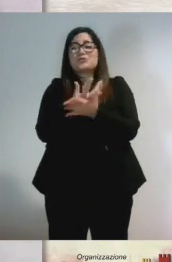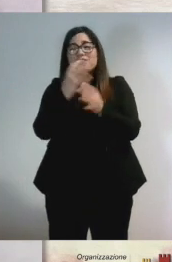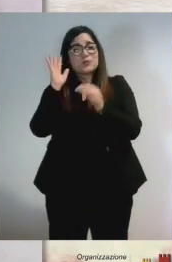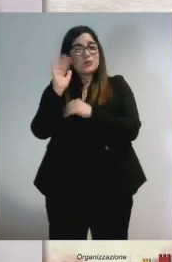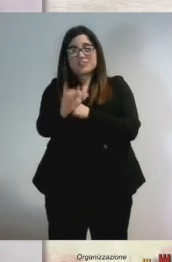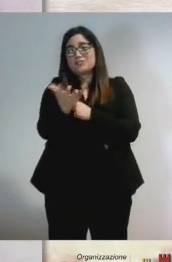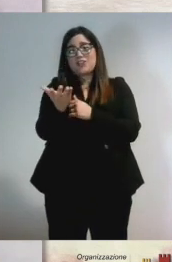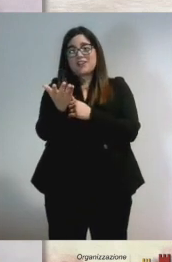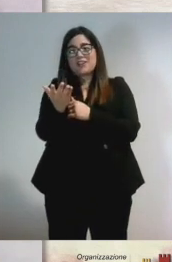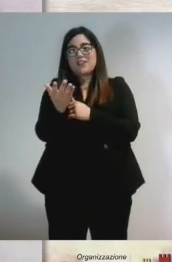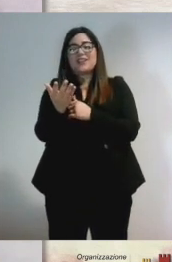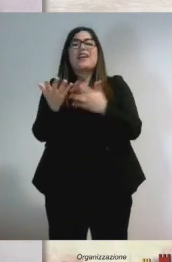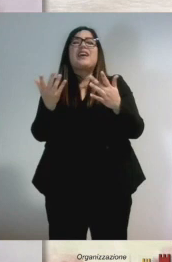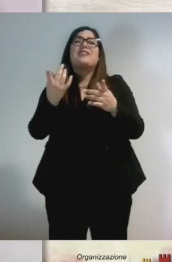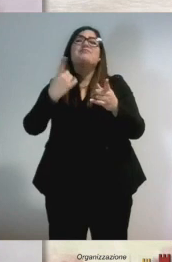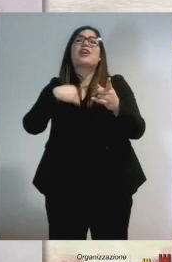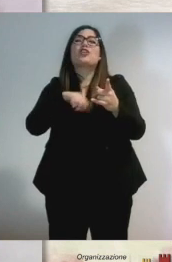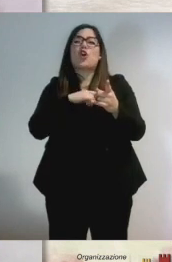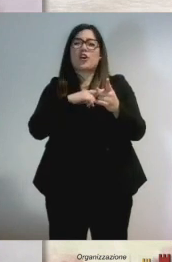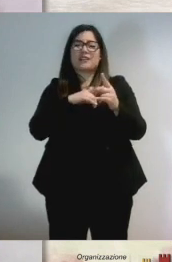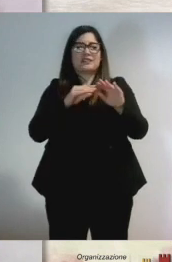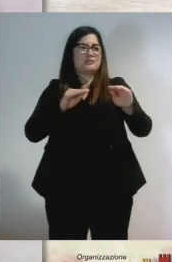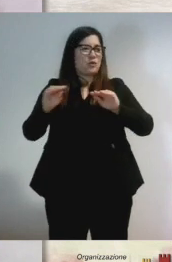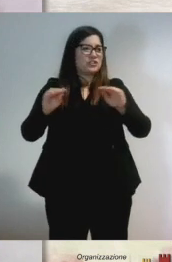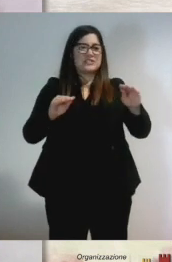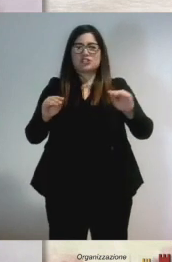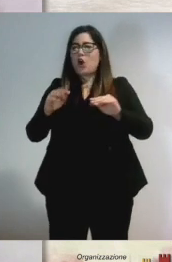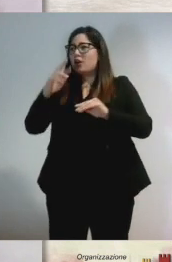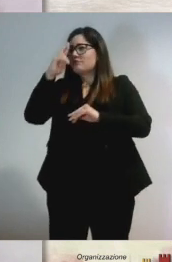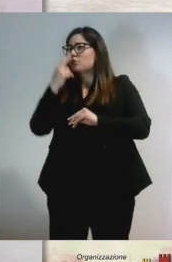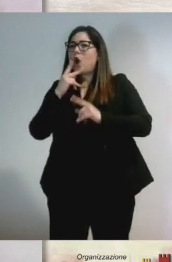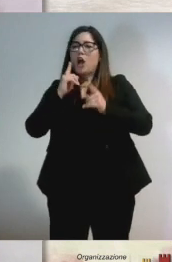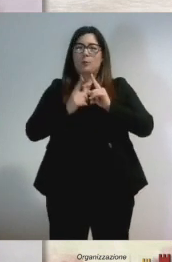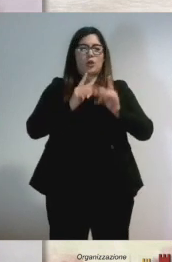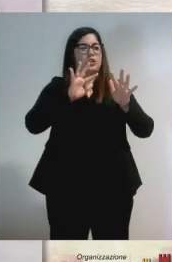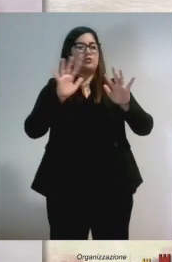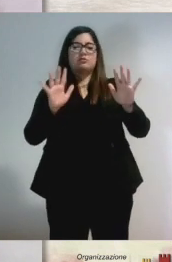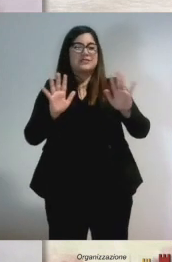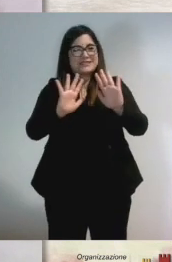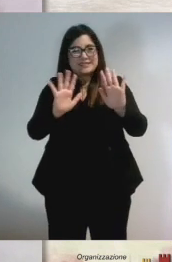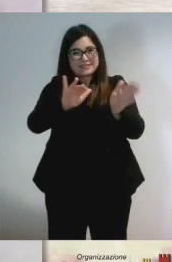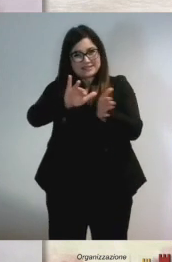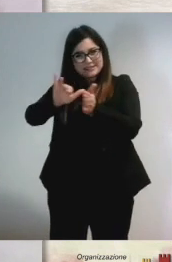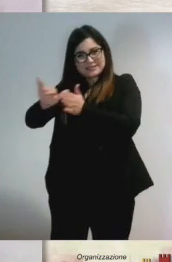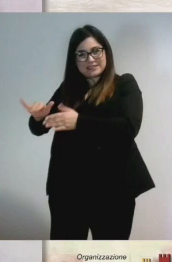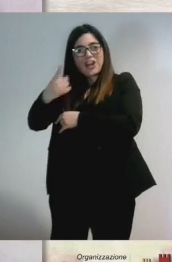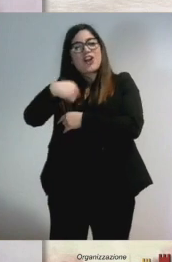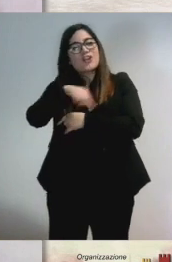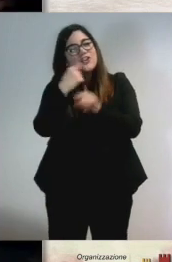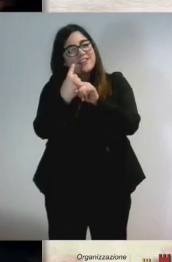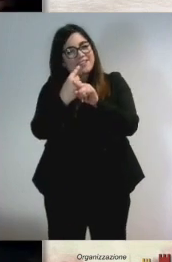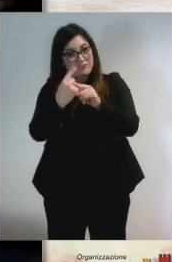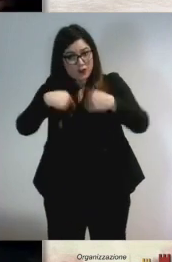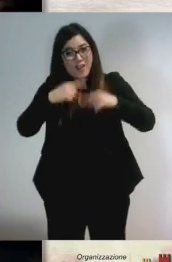nostre posizioni almeno sui diritti delle persone sui diritti dei bambini in particolare Io credo che noi amministratori